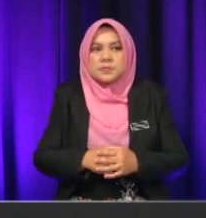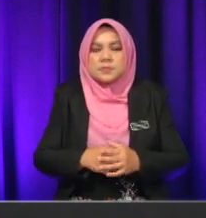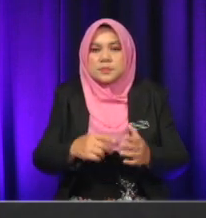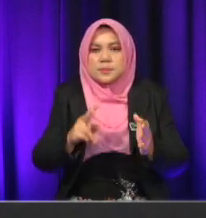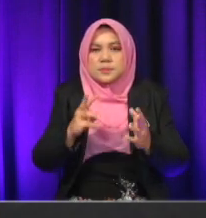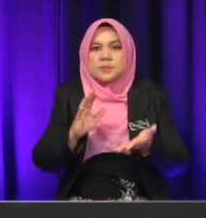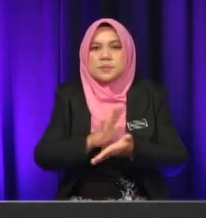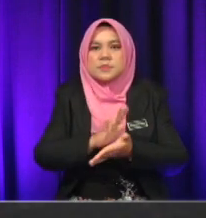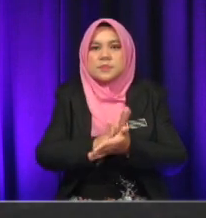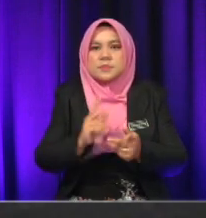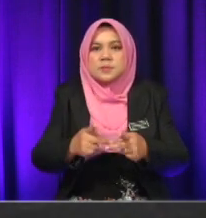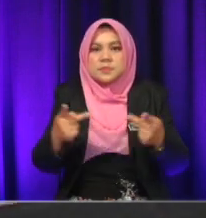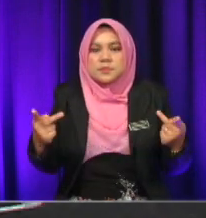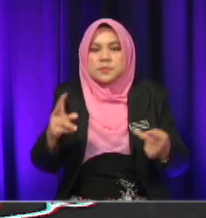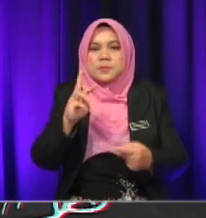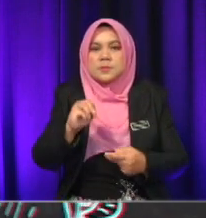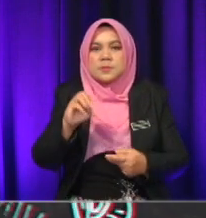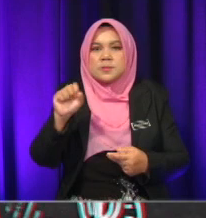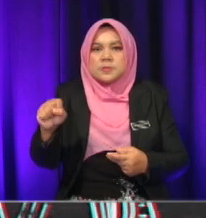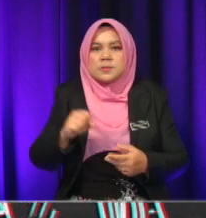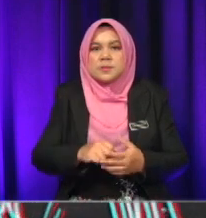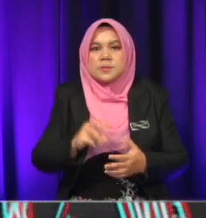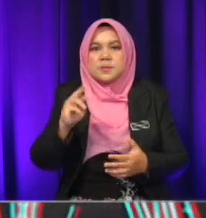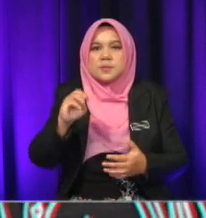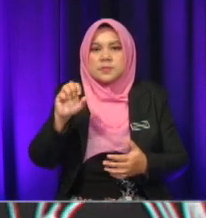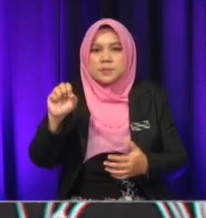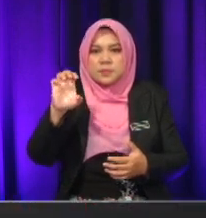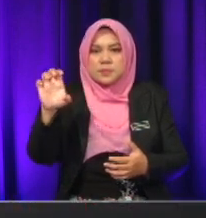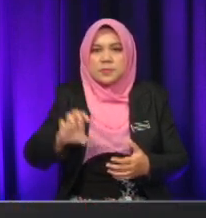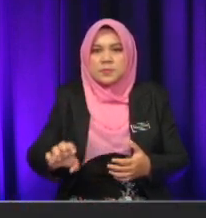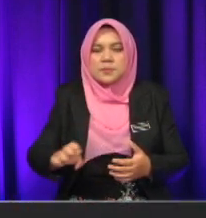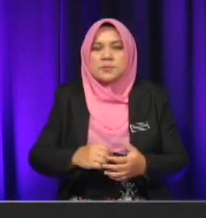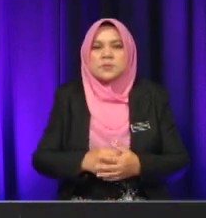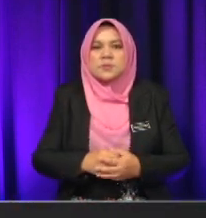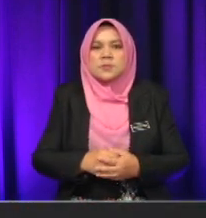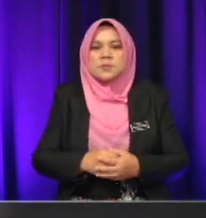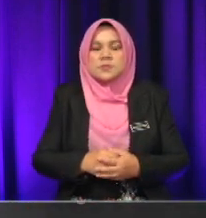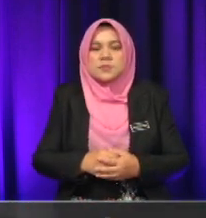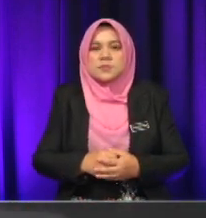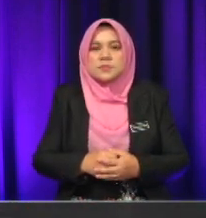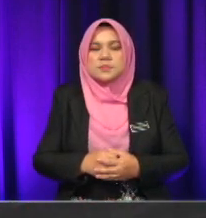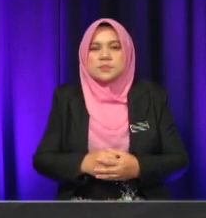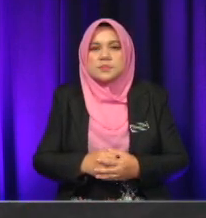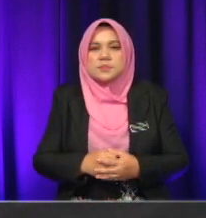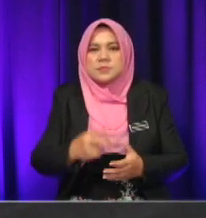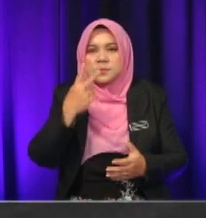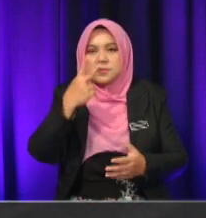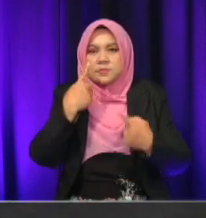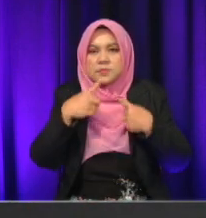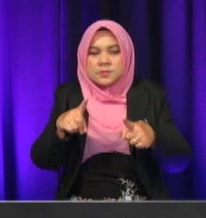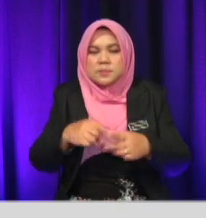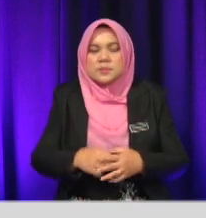media cetak, media sosial dan juga media elektronik, cikgu. Wow. Kita tengok jawapan.